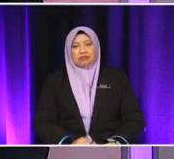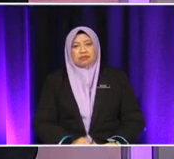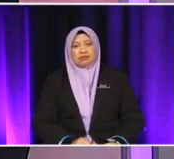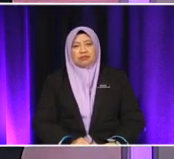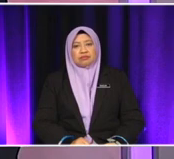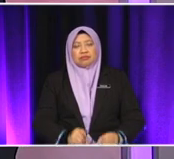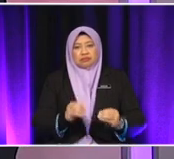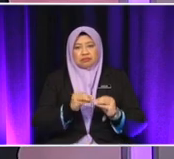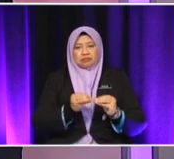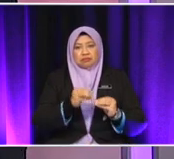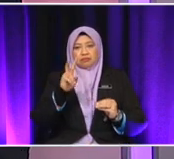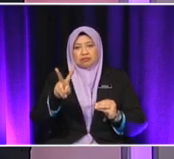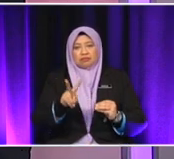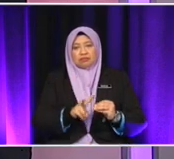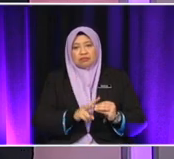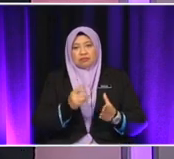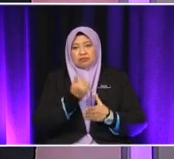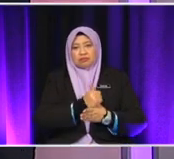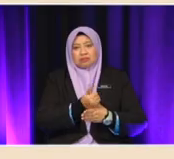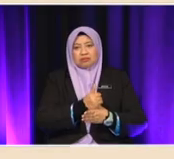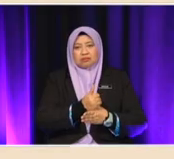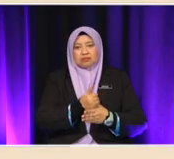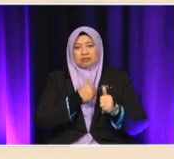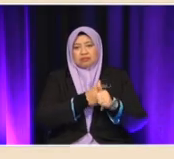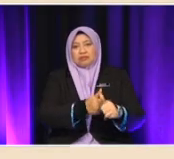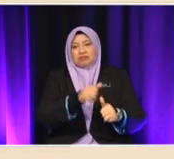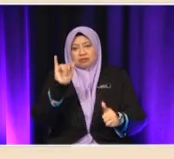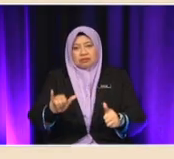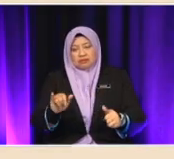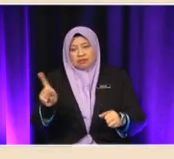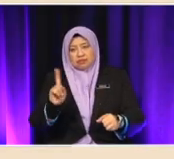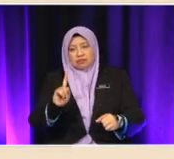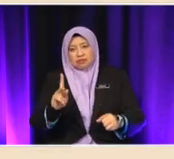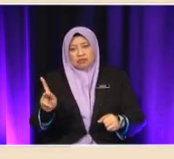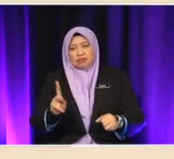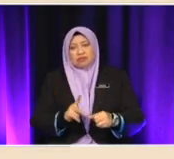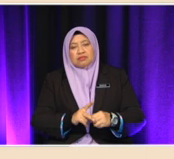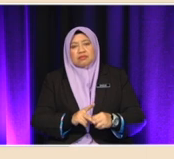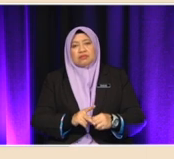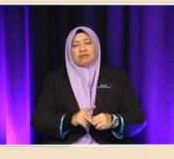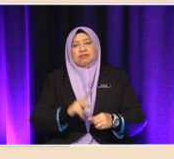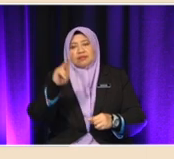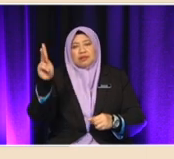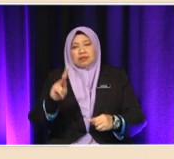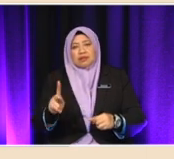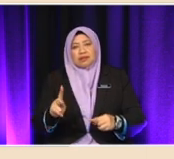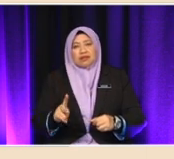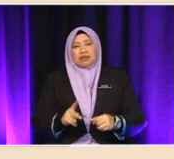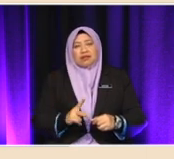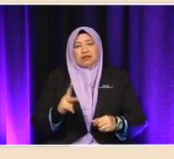soal yang kedua antara berikut yang manakah menggambarkan Teluk penawaran di atas